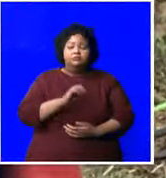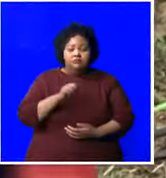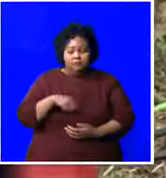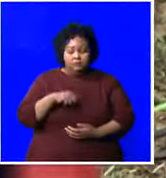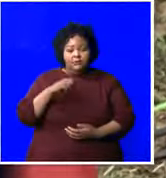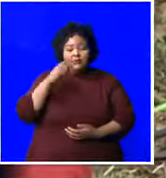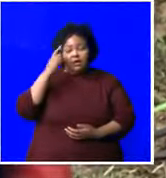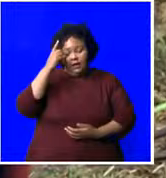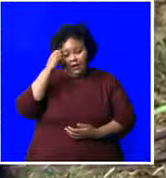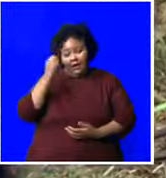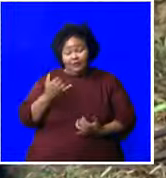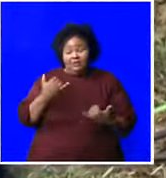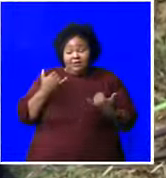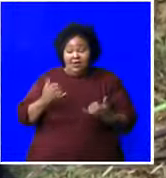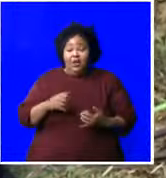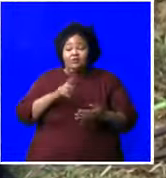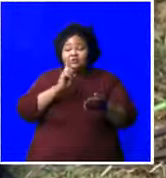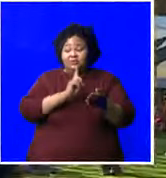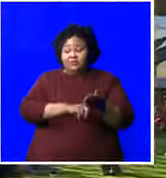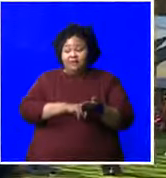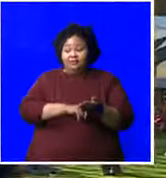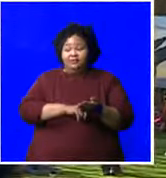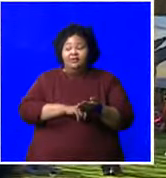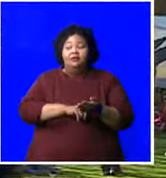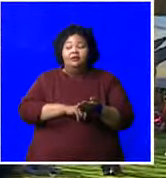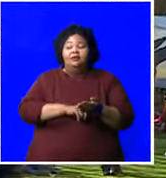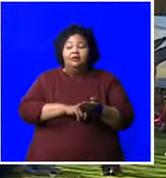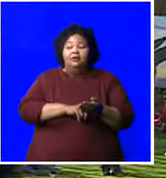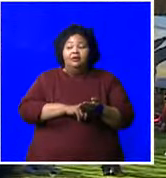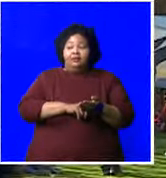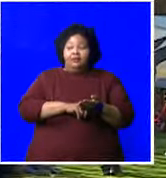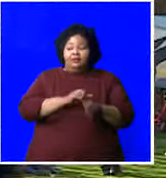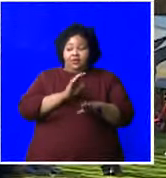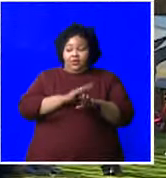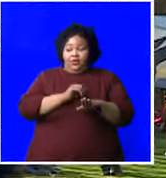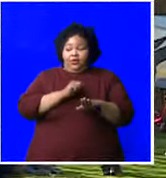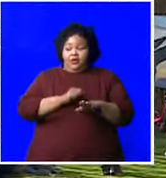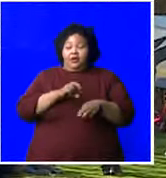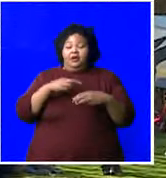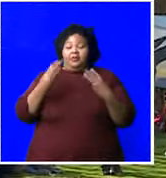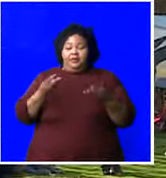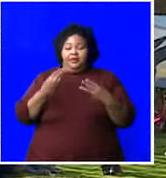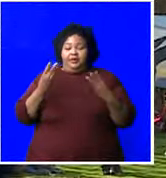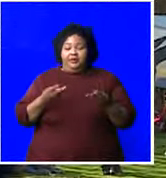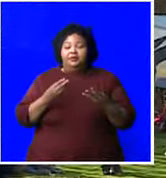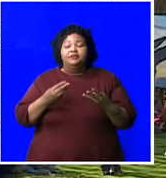Lalela ke, sesivala lo msindo lobo usukile.